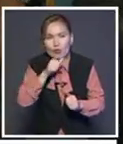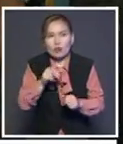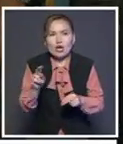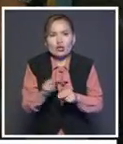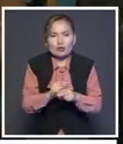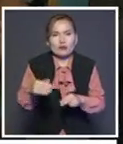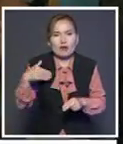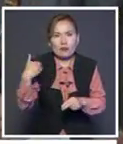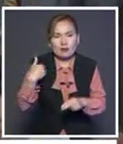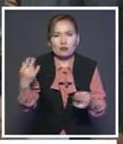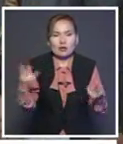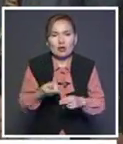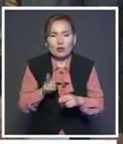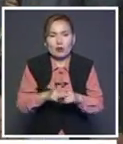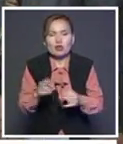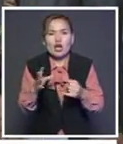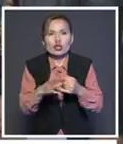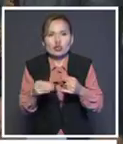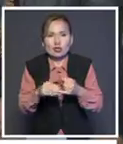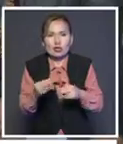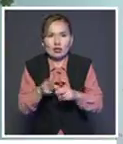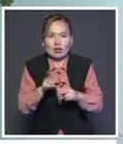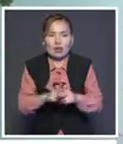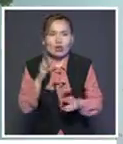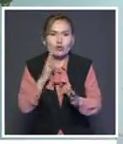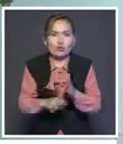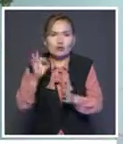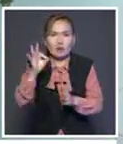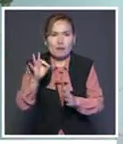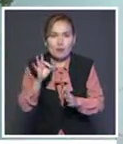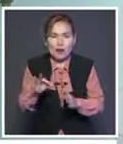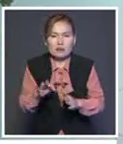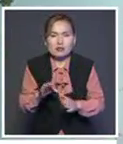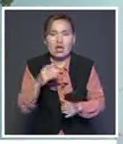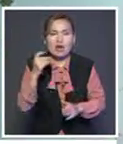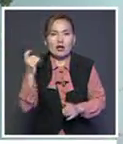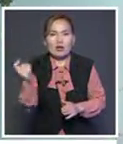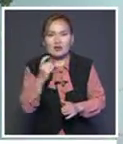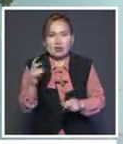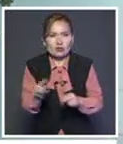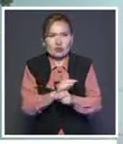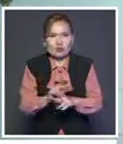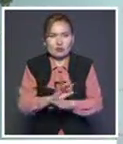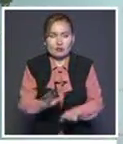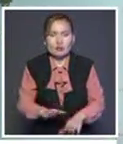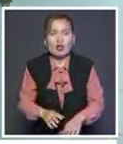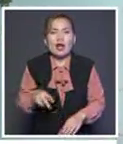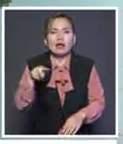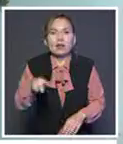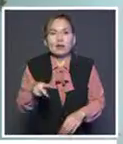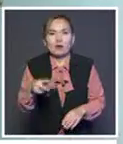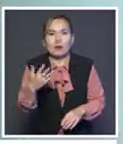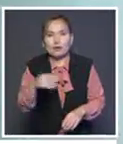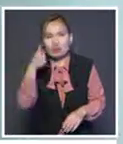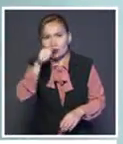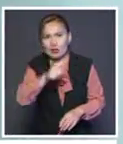Мәселен, саяжай телімдерінің 90% игерусіз жатыр. Людям разрешили временную регистрацию. Халыққа 2005 жылы